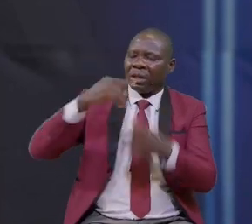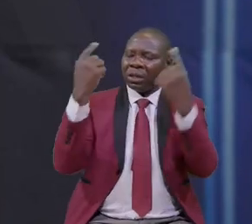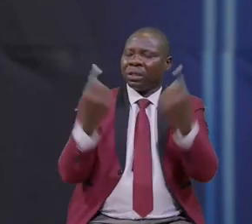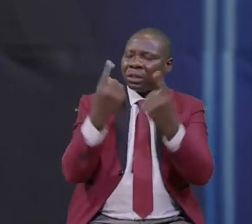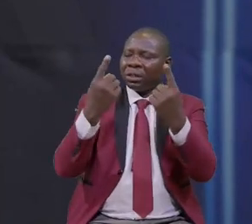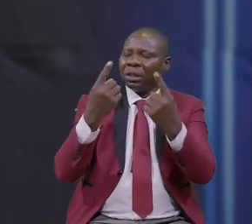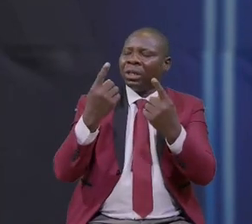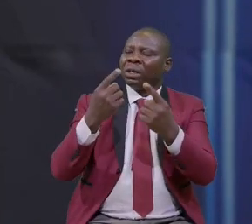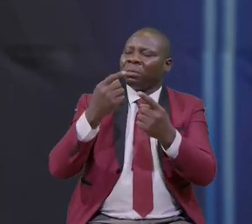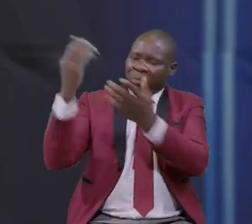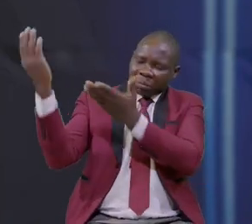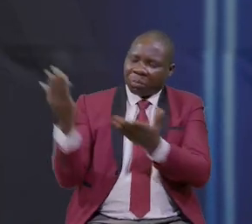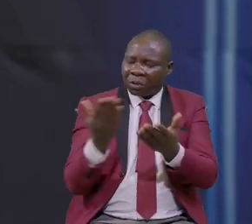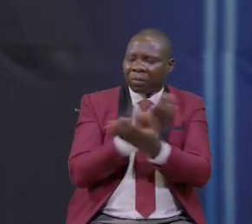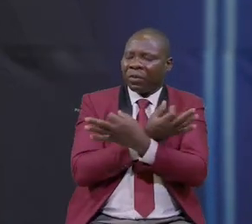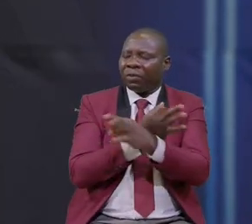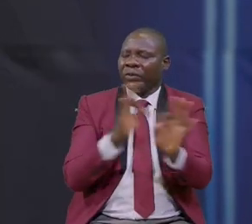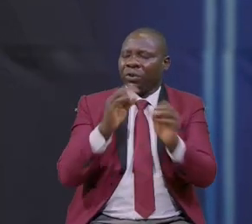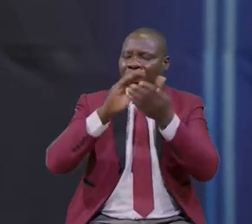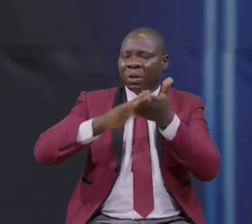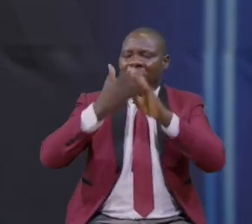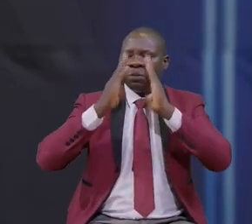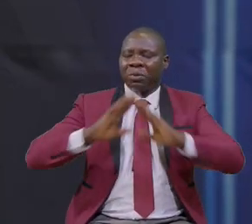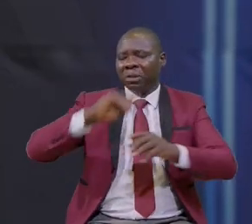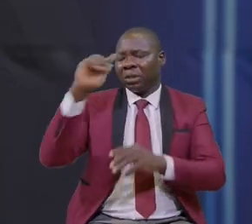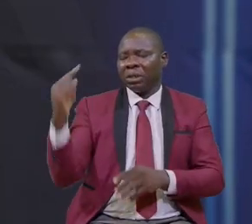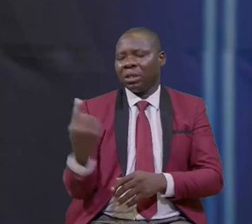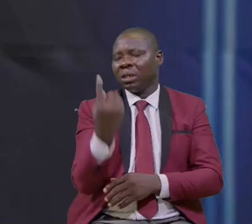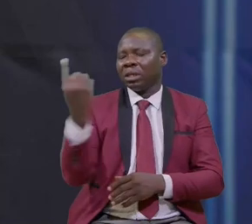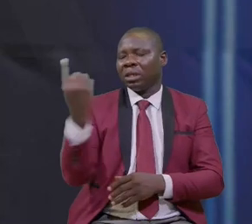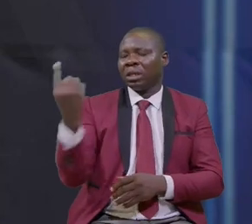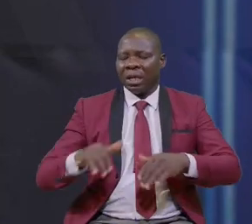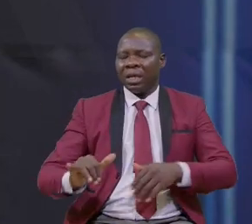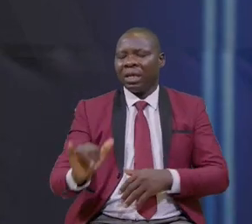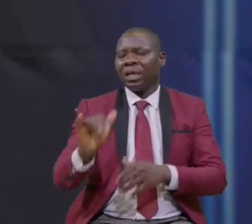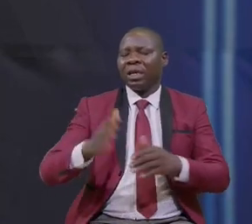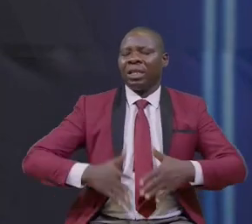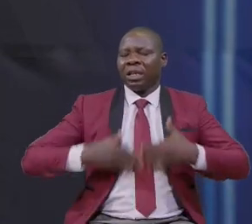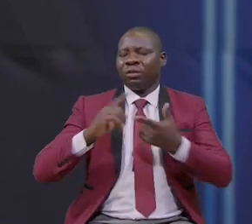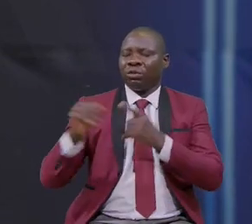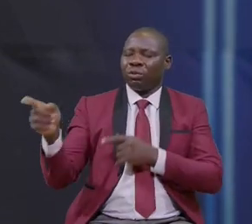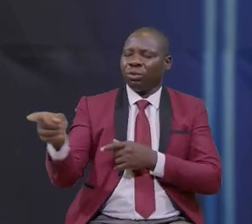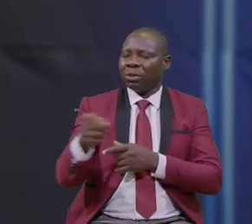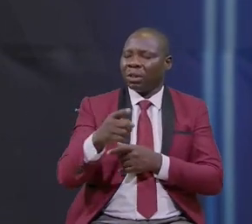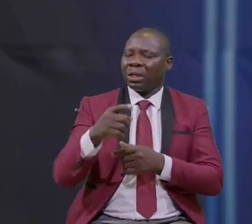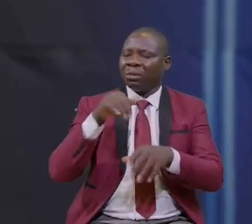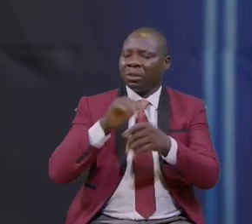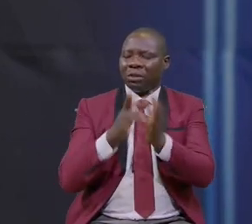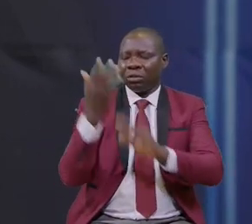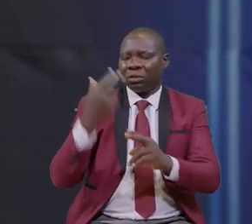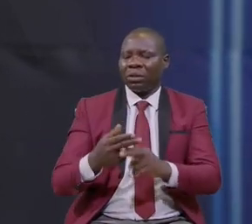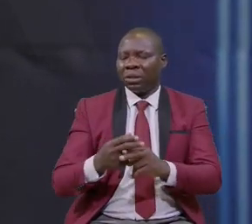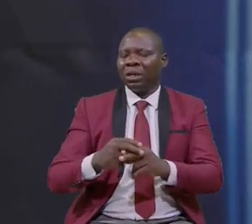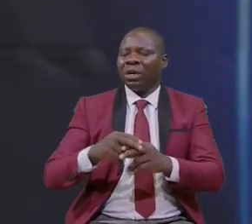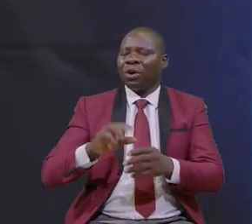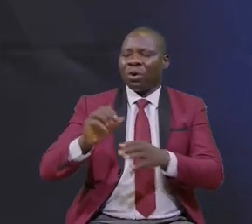Apporte la libération, la paix, la vie éternelle à chacun. Confirme le Seigneur. Donne-leur la joie